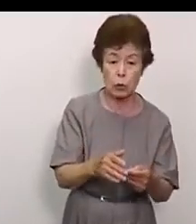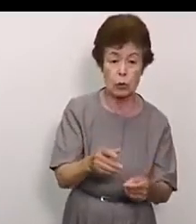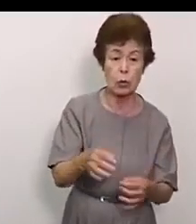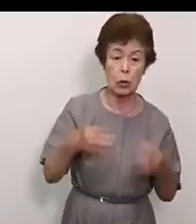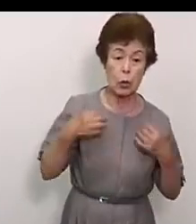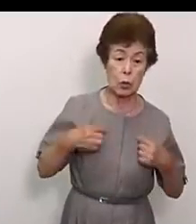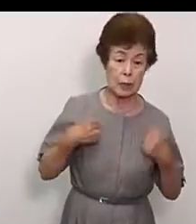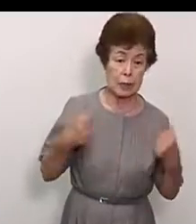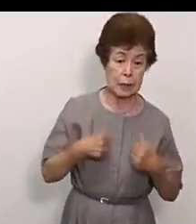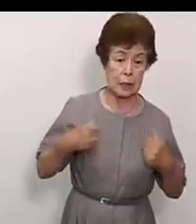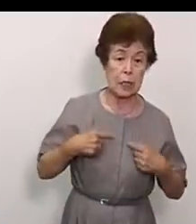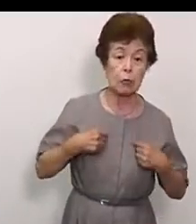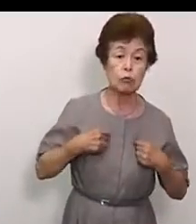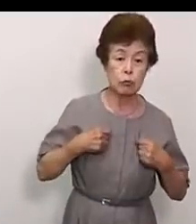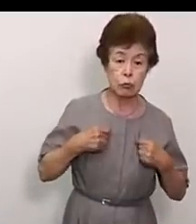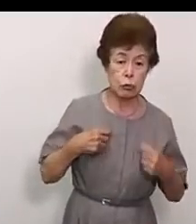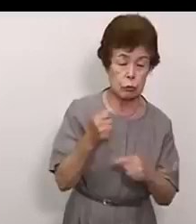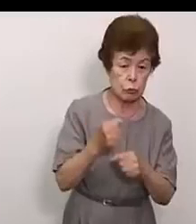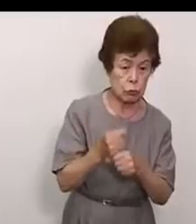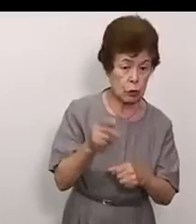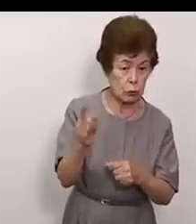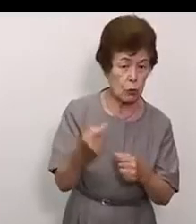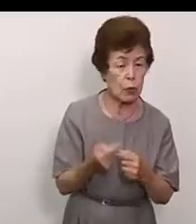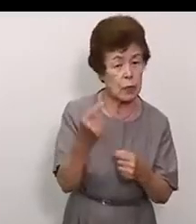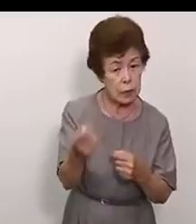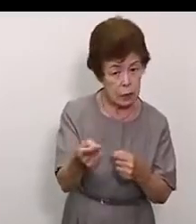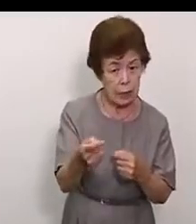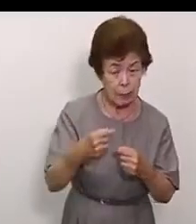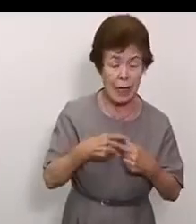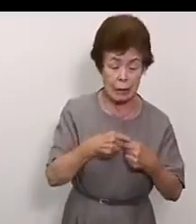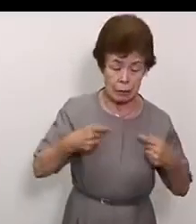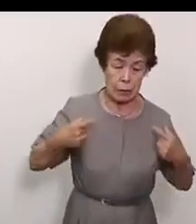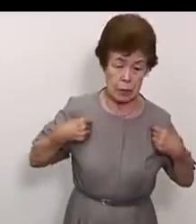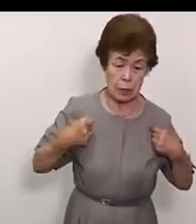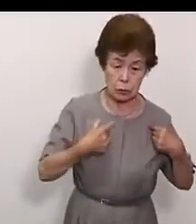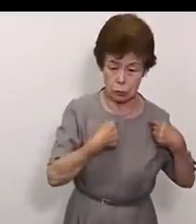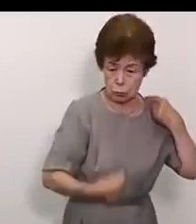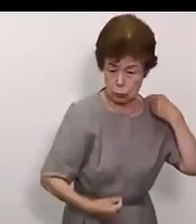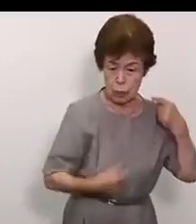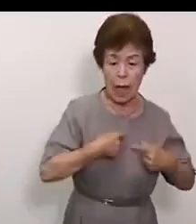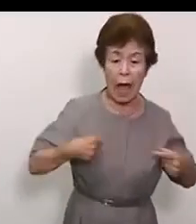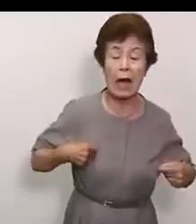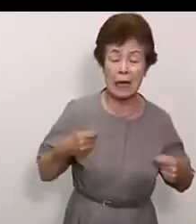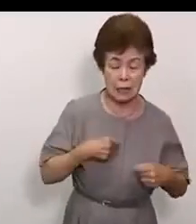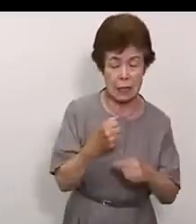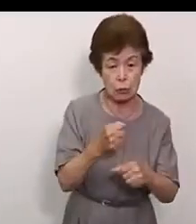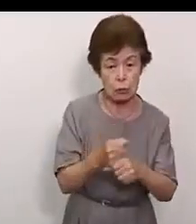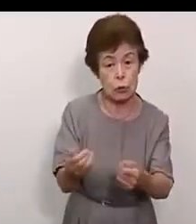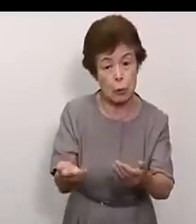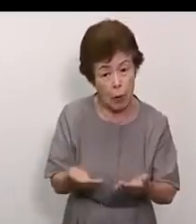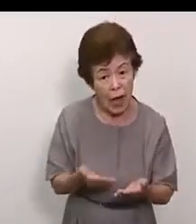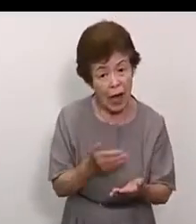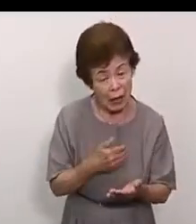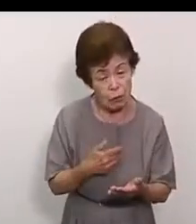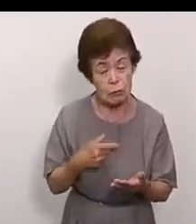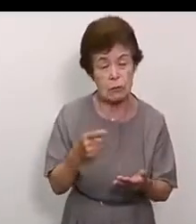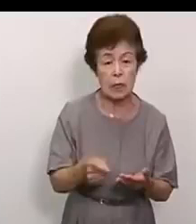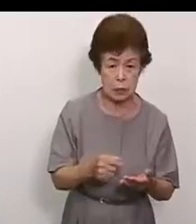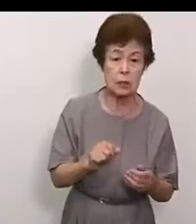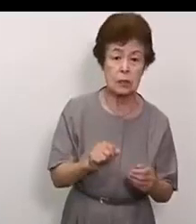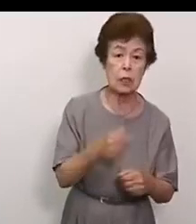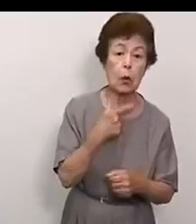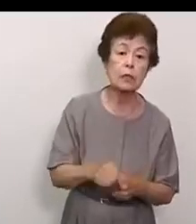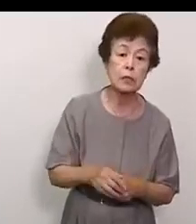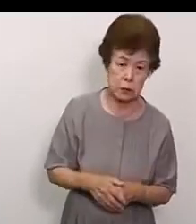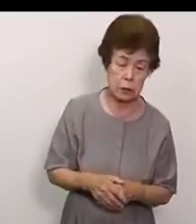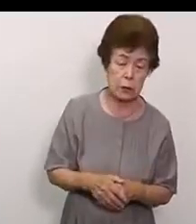ってもらえるとかですね、そういうふうにしてもらいたいなと思いますし、それからDV の問題と子ども